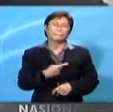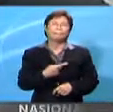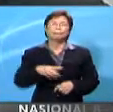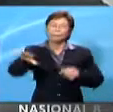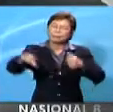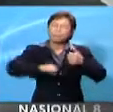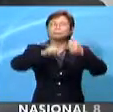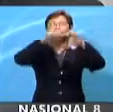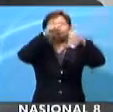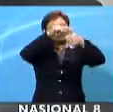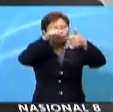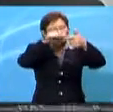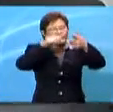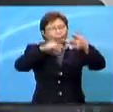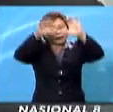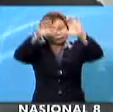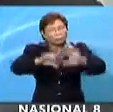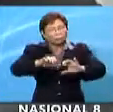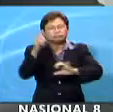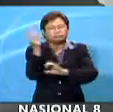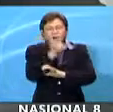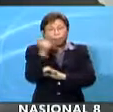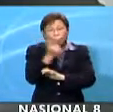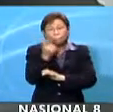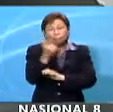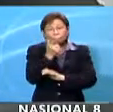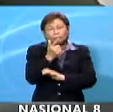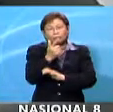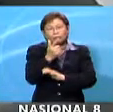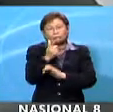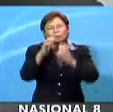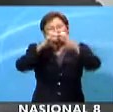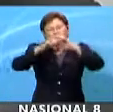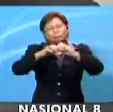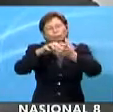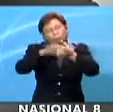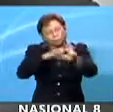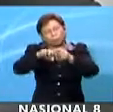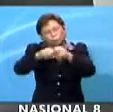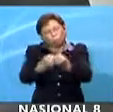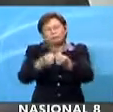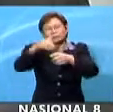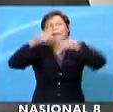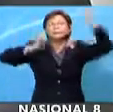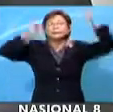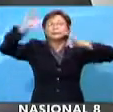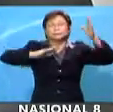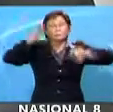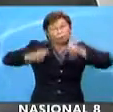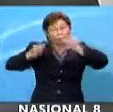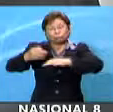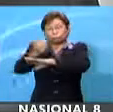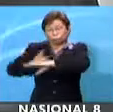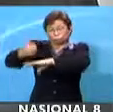pendekatan untuk tidak merosakkan keadaan dalam negara kita. Kalau dia